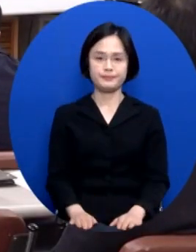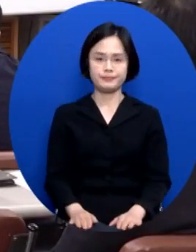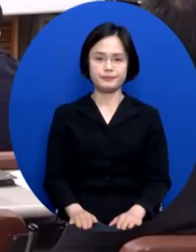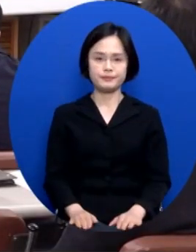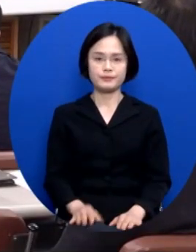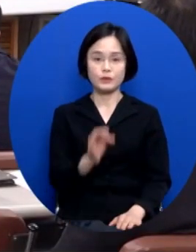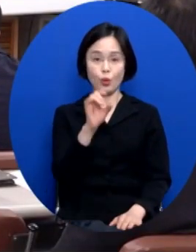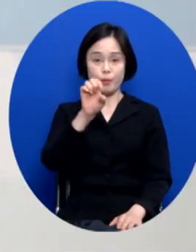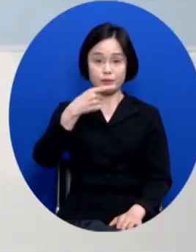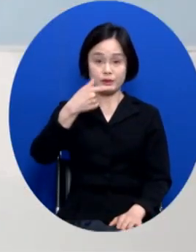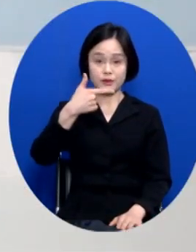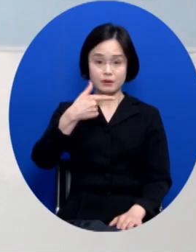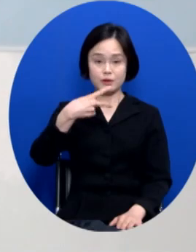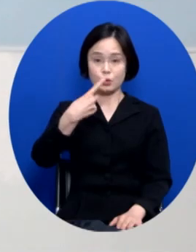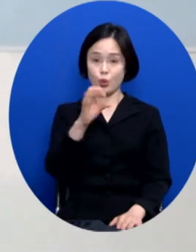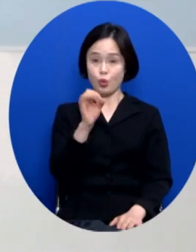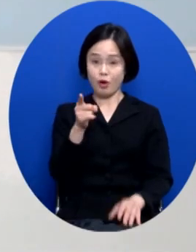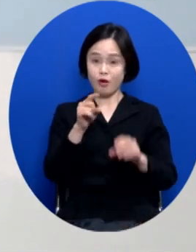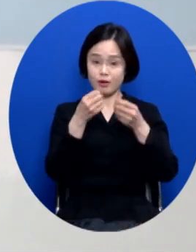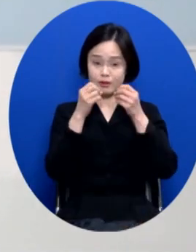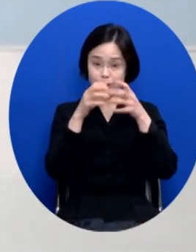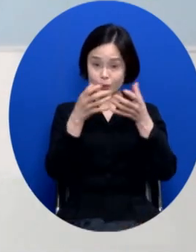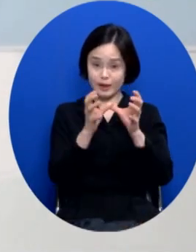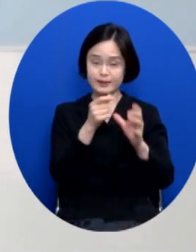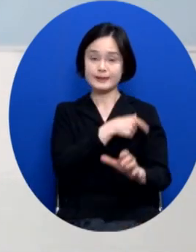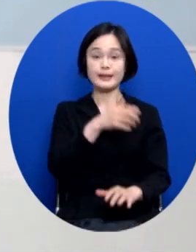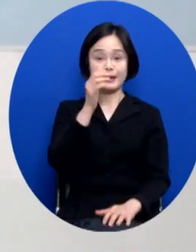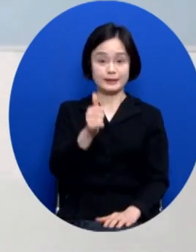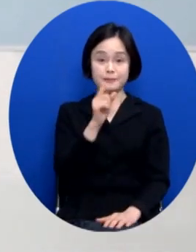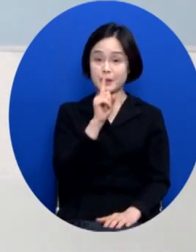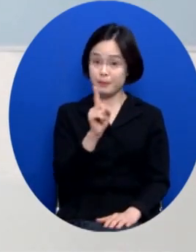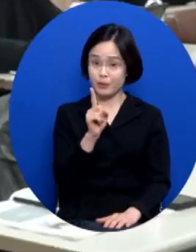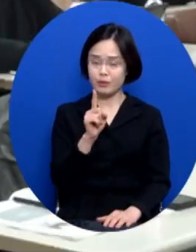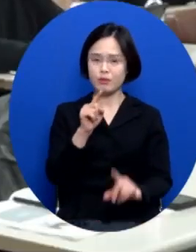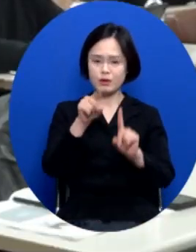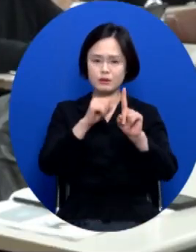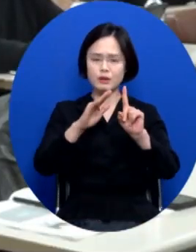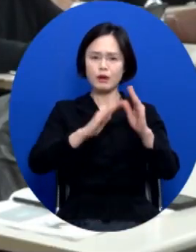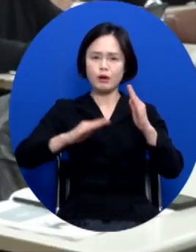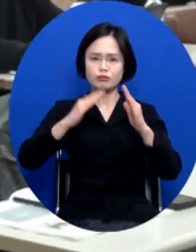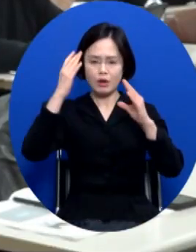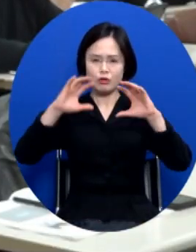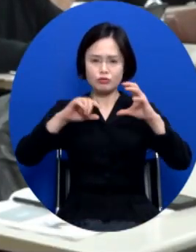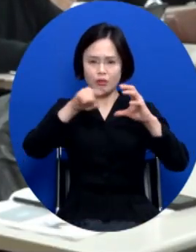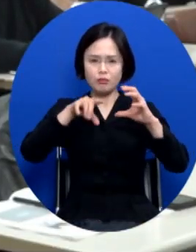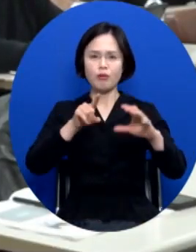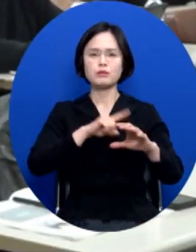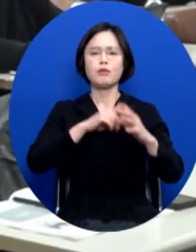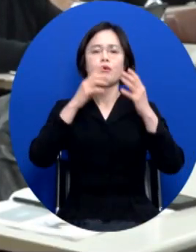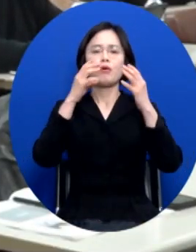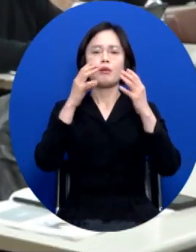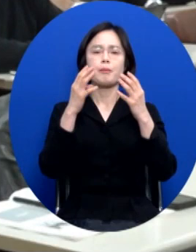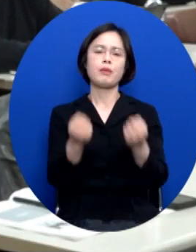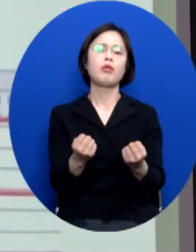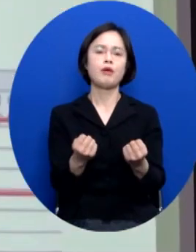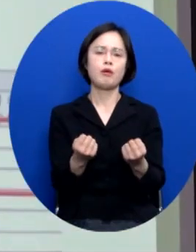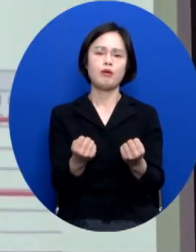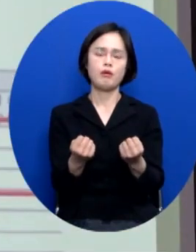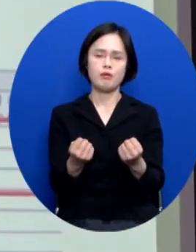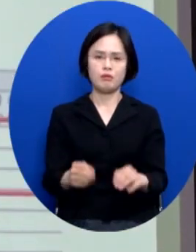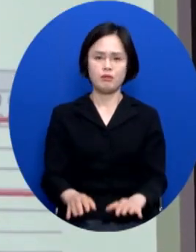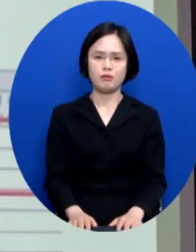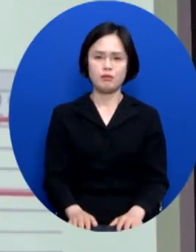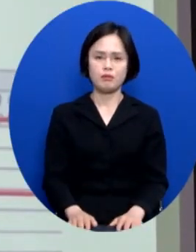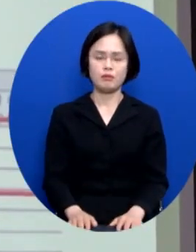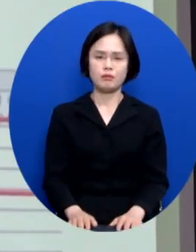박민선 이사장은 1인가구는 우리나라에서 가장 중심이 되는 현상이자 가장 큰 인구 집단이 되었다고